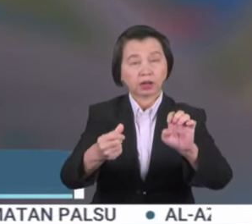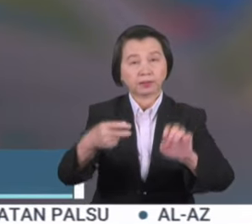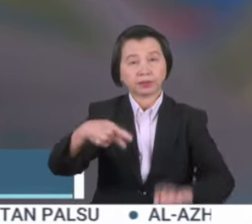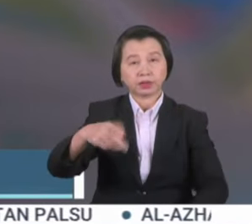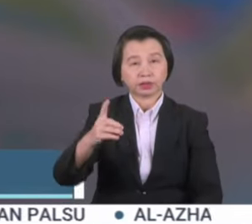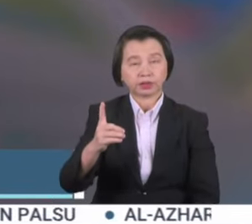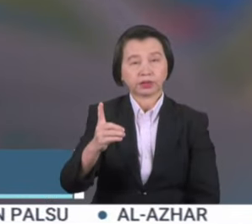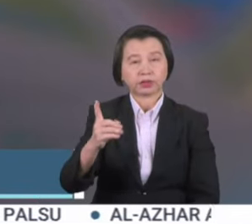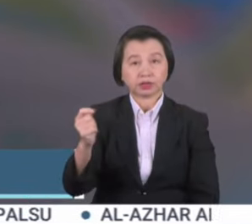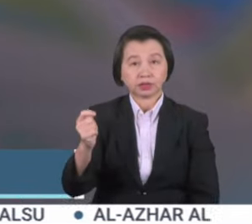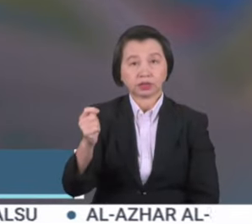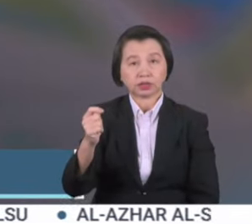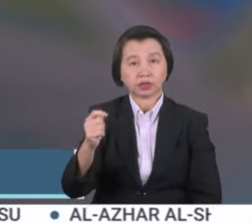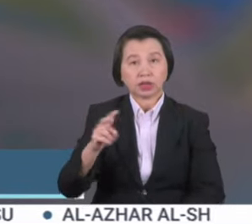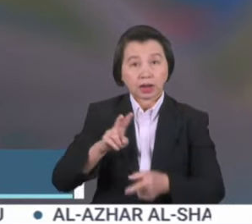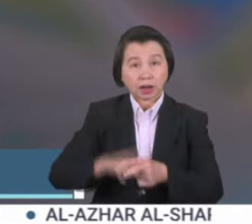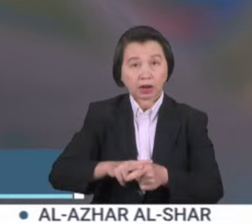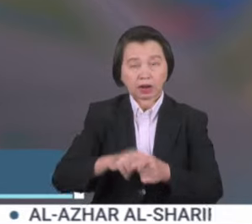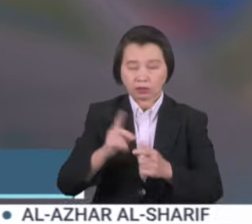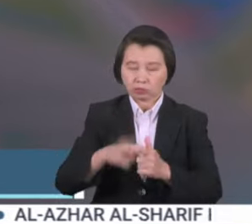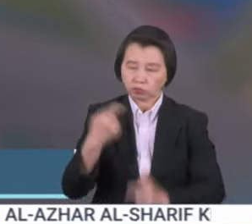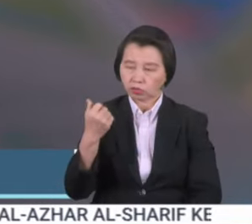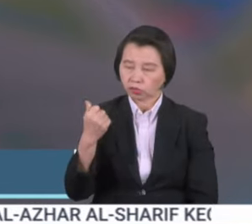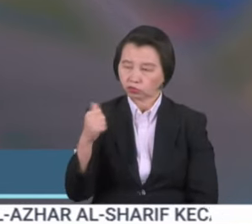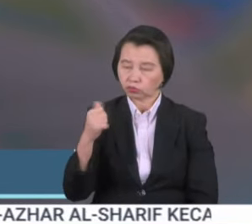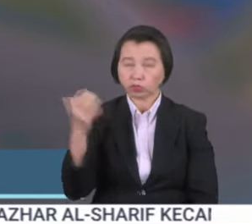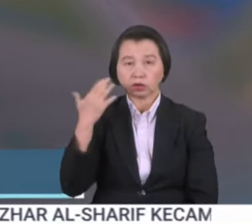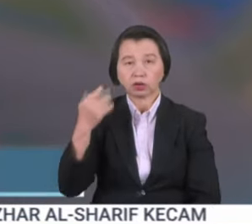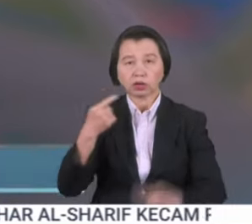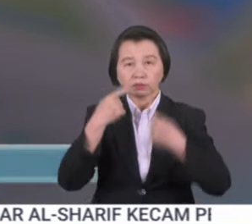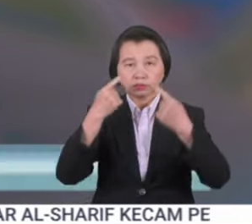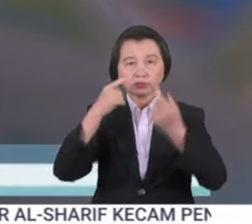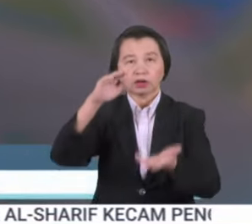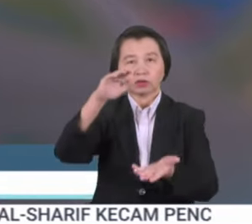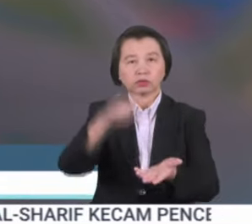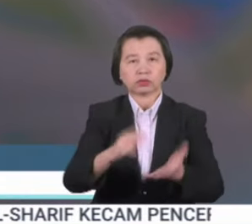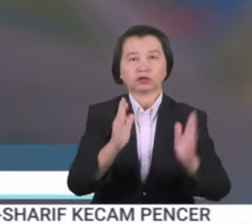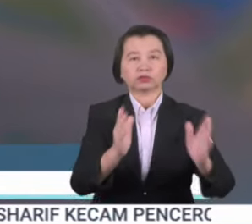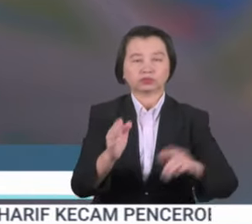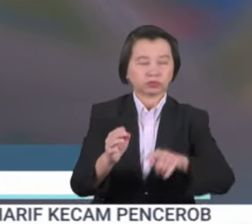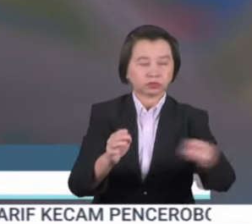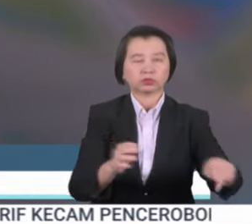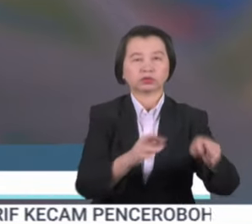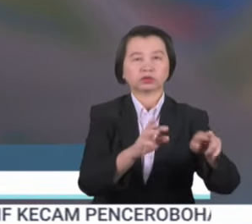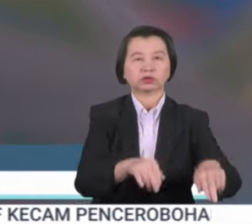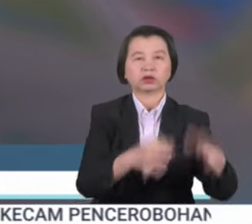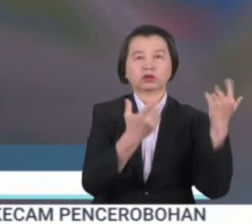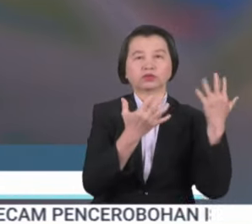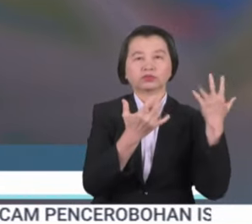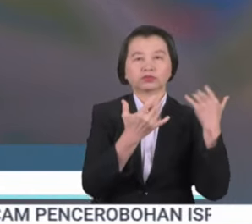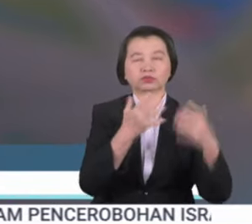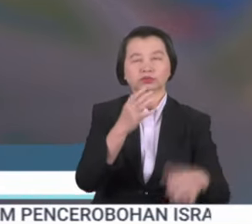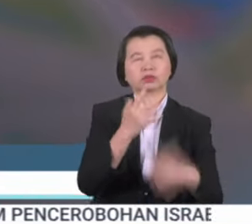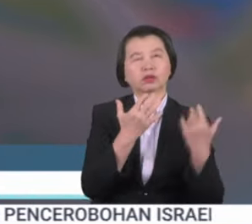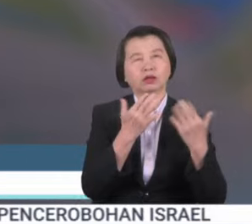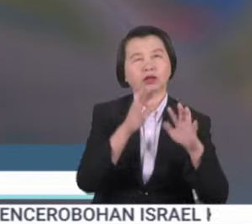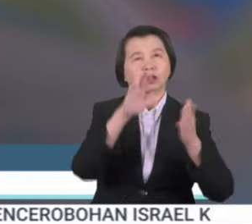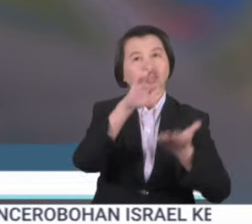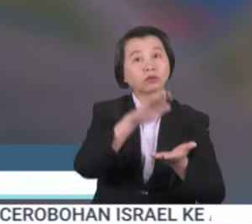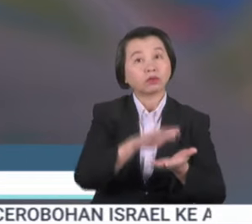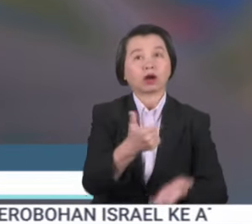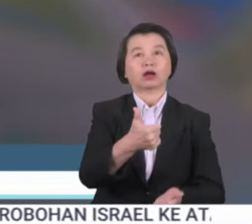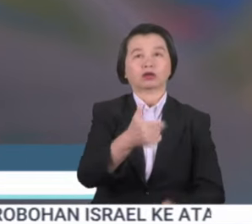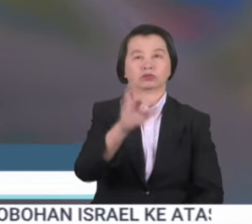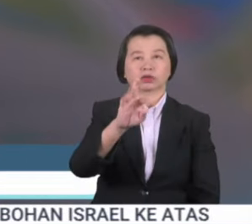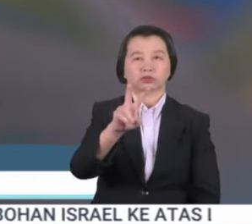Tanah PDT Klang sejak Oktober tahun lalu berjaya mengurangkan tempoh menunggu sehingga 92%.